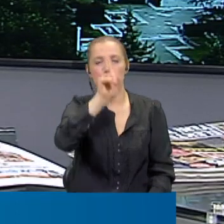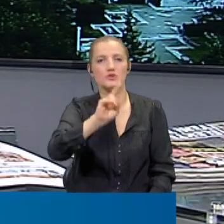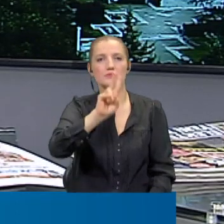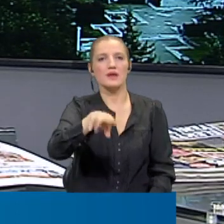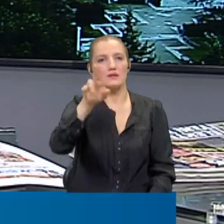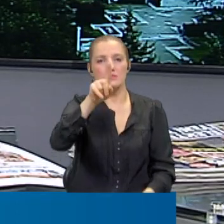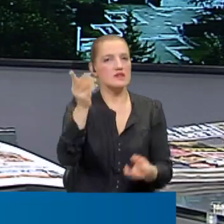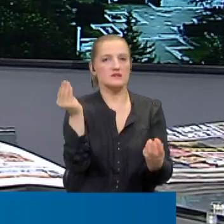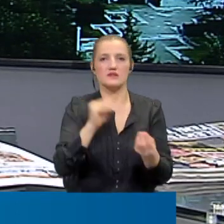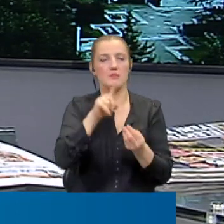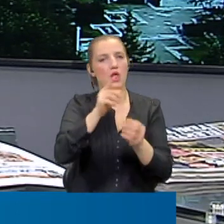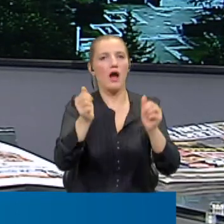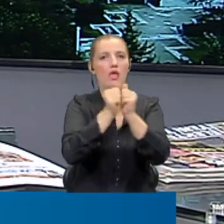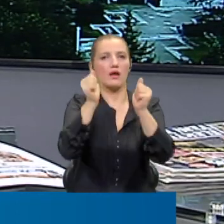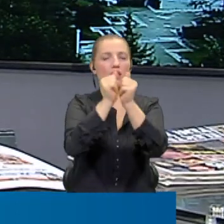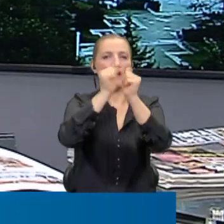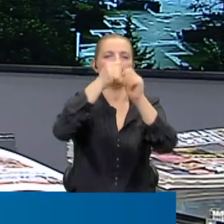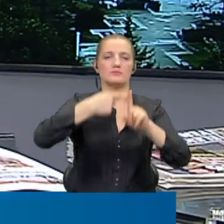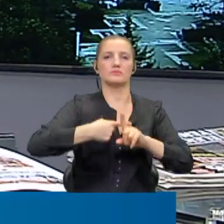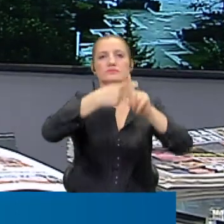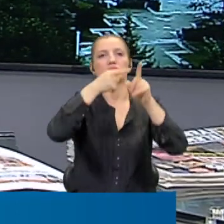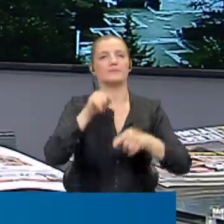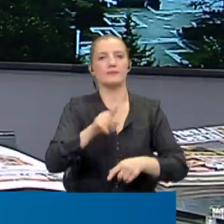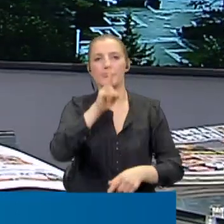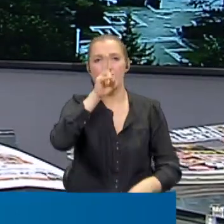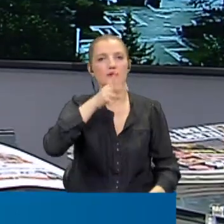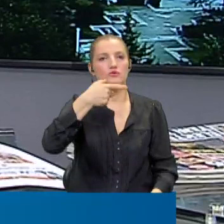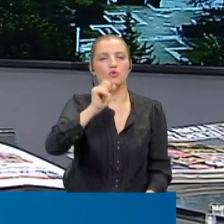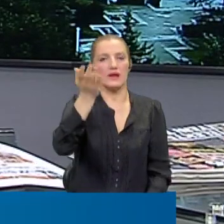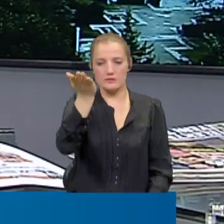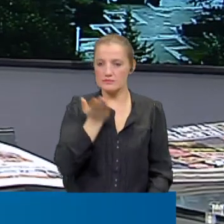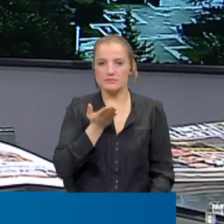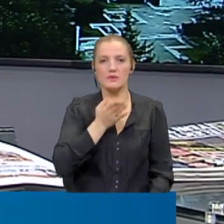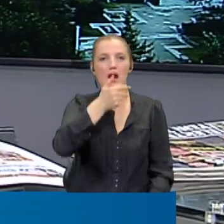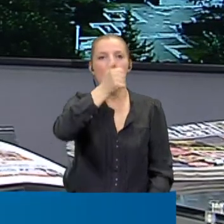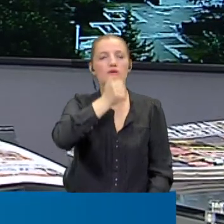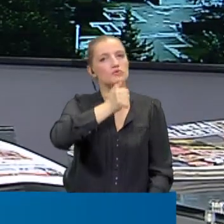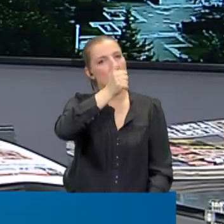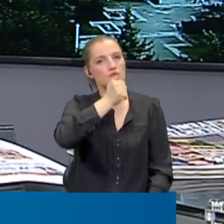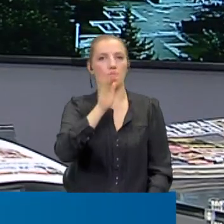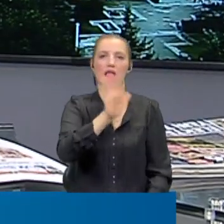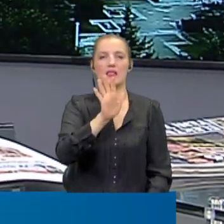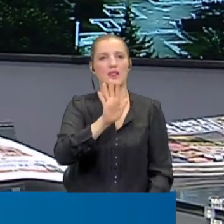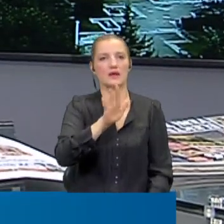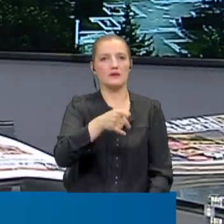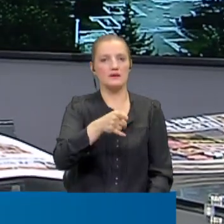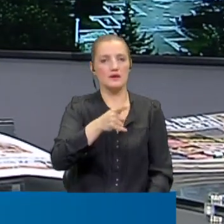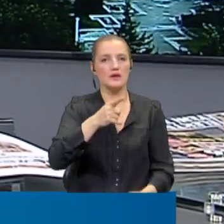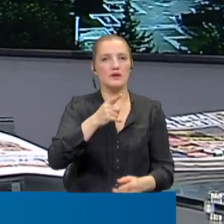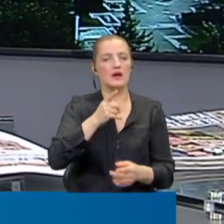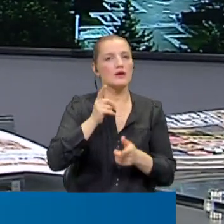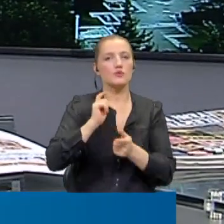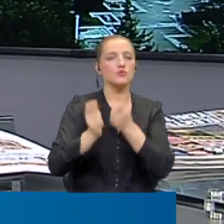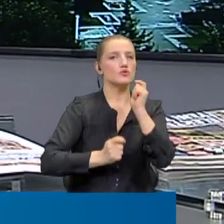denk geliyorum böyle de tatlanacak elektrik fatura 290 geldi 600-650 tüketime